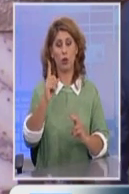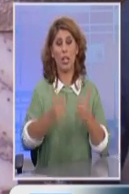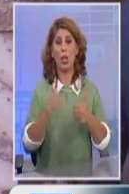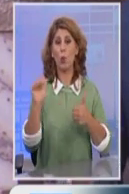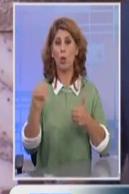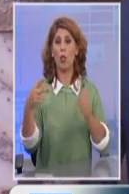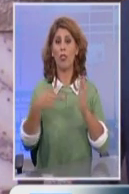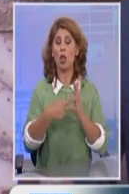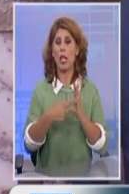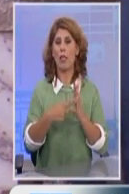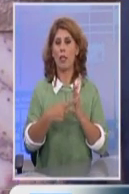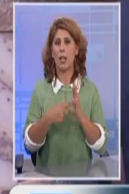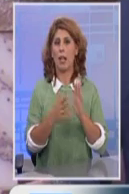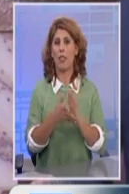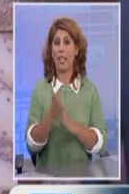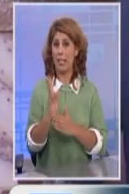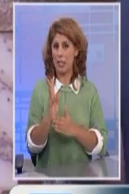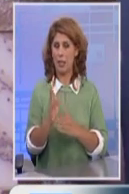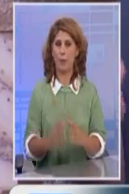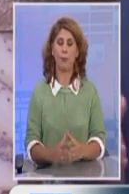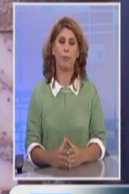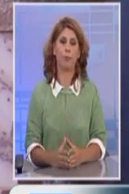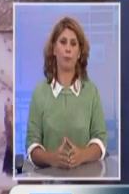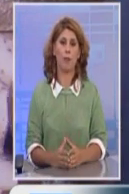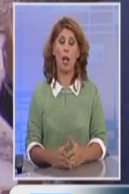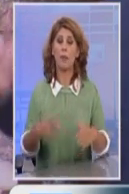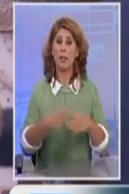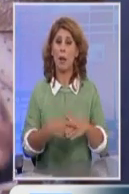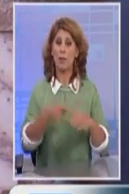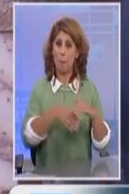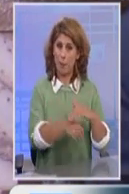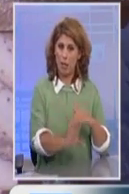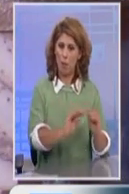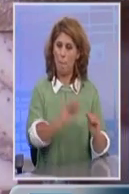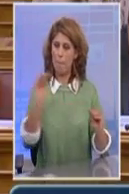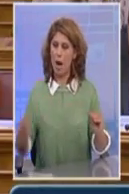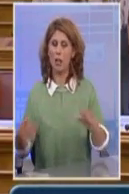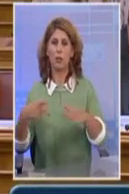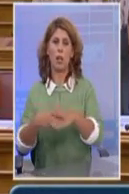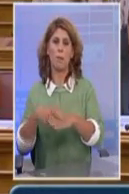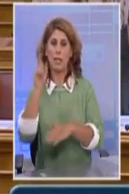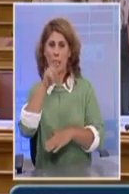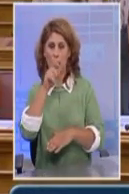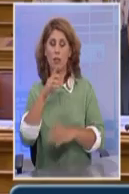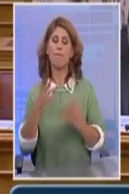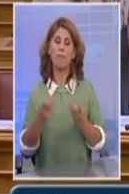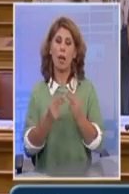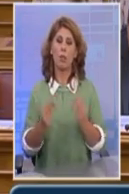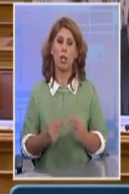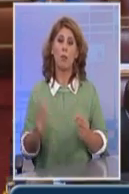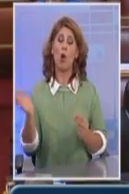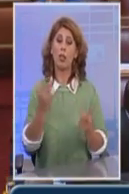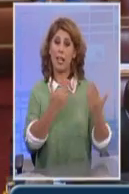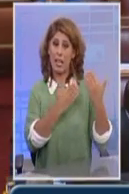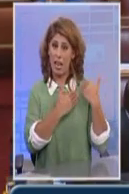1η Ιουλίου 2014. Από την Τράπεζα Πειραιώς πήγε στην Τράπεζα Αττικής. Συνεπώς, όταν